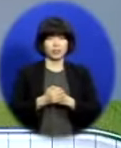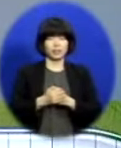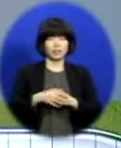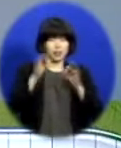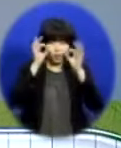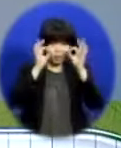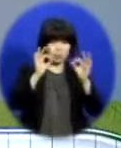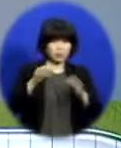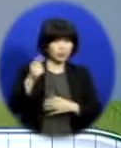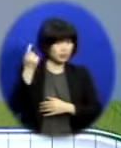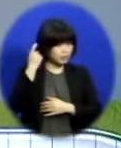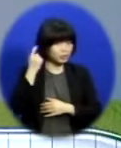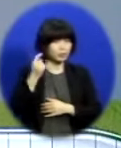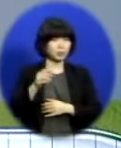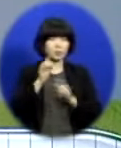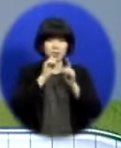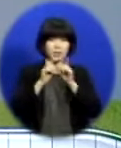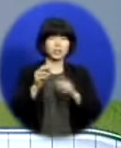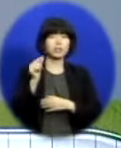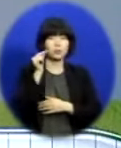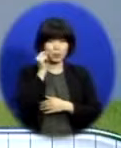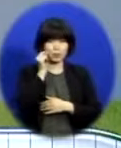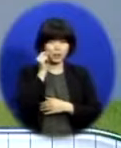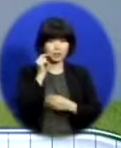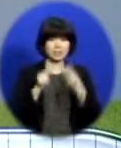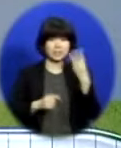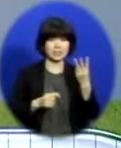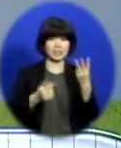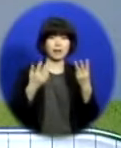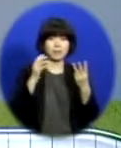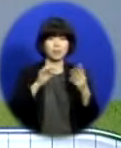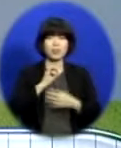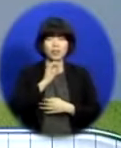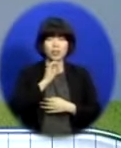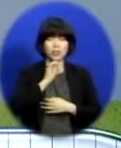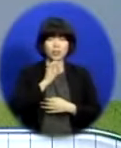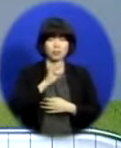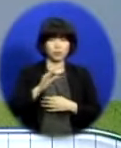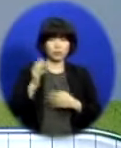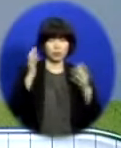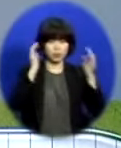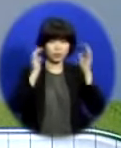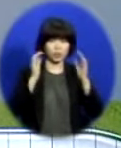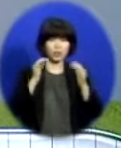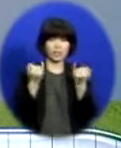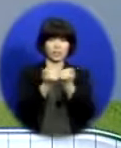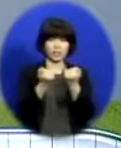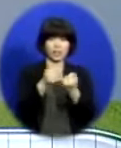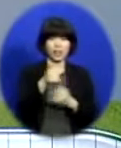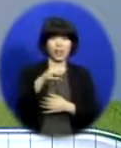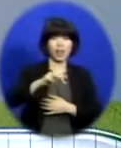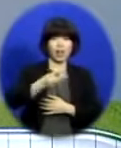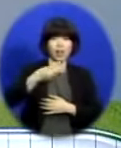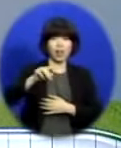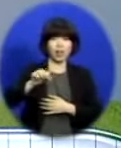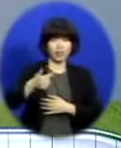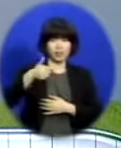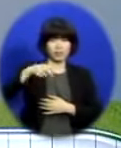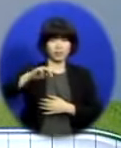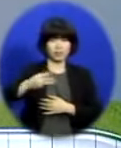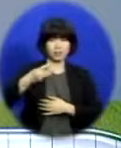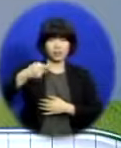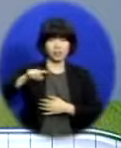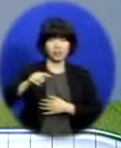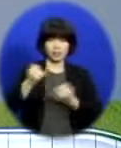보지도 듣지도 말하지도 못하는 삼중고의 여인 헬렌 켈레 여사가 어느 날 숲속을 이렇게